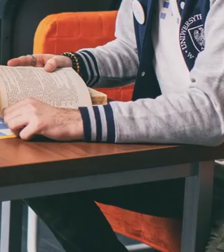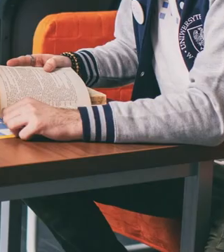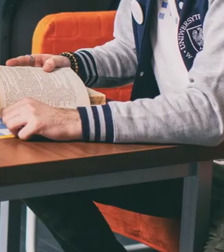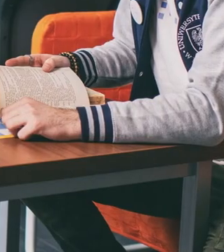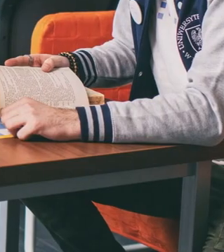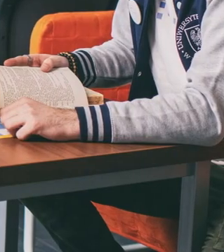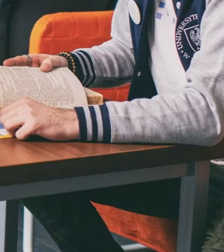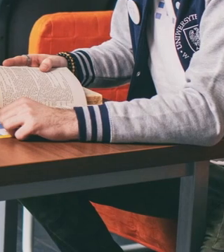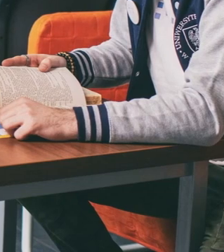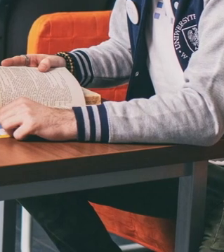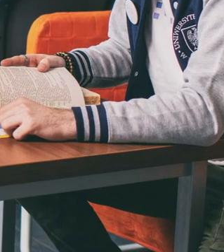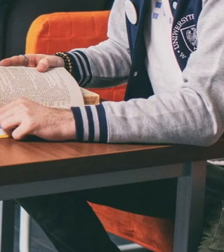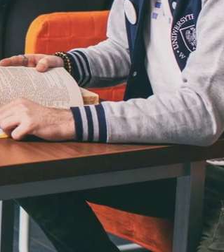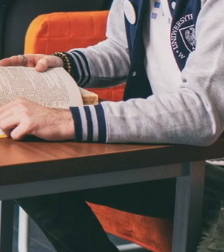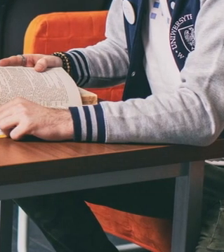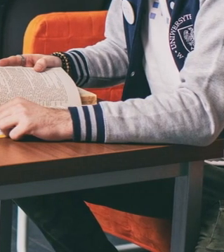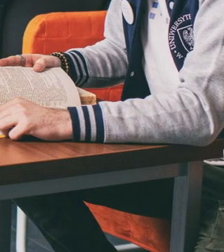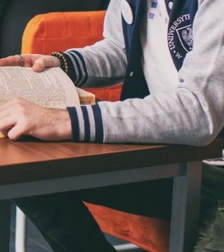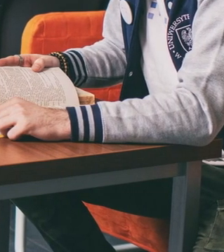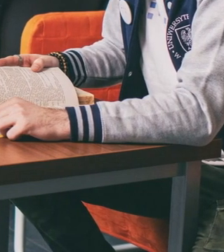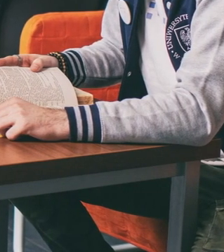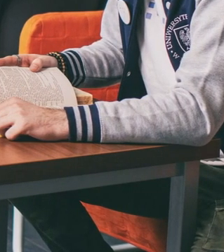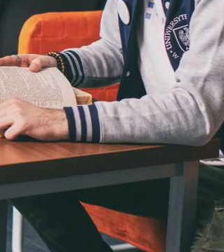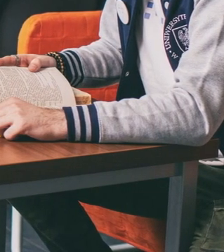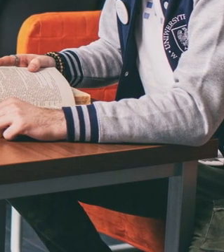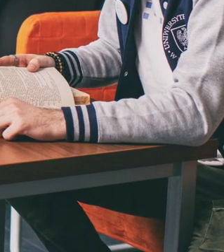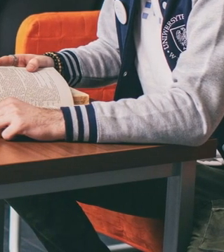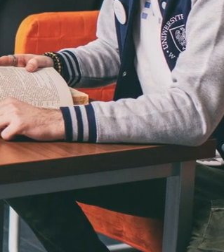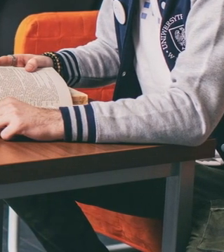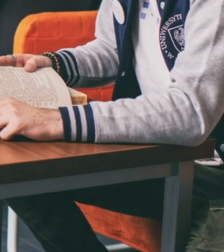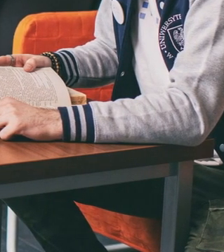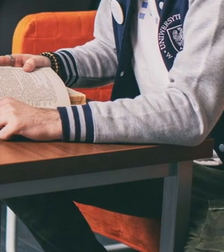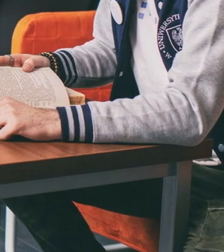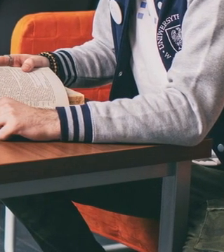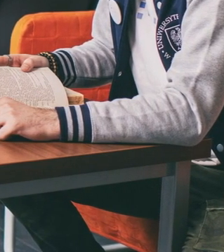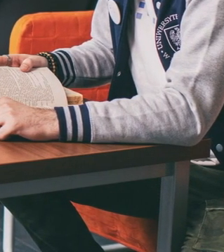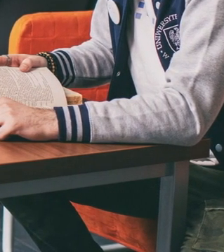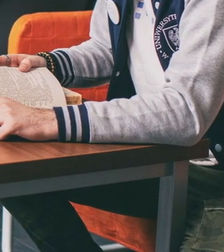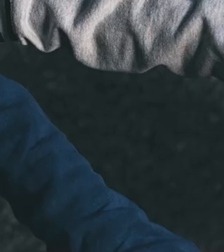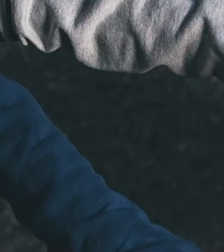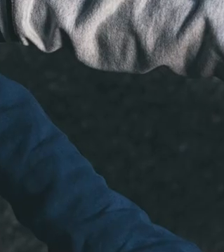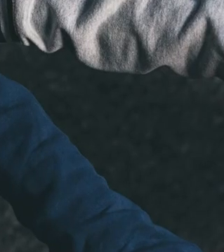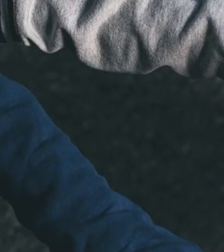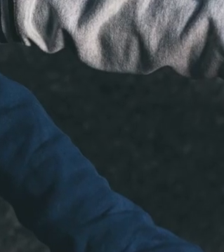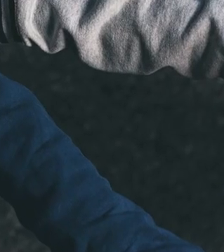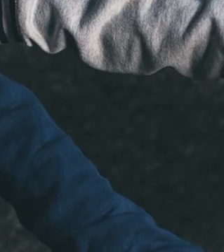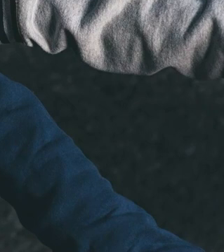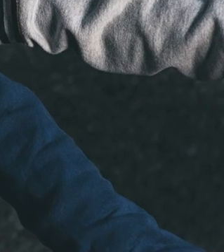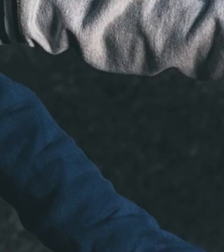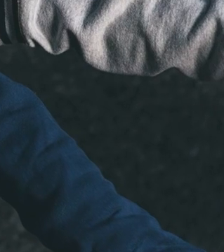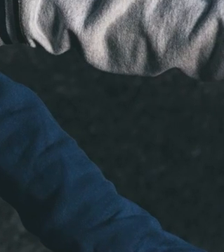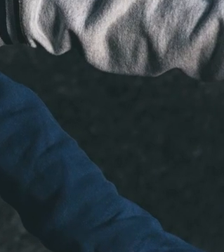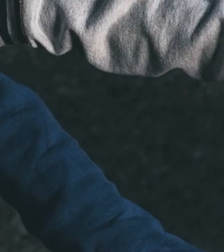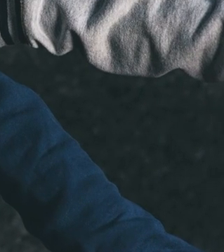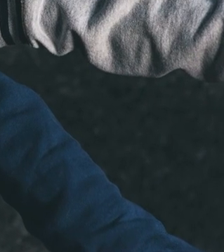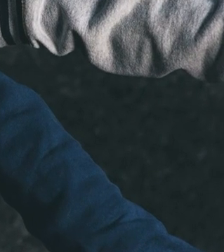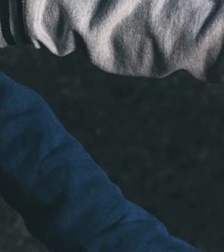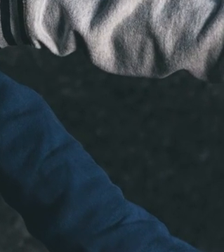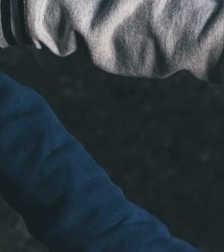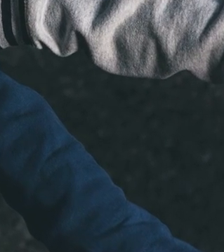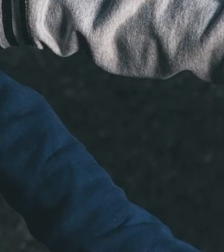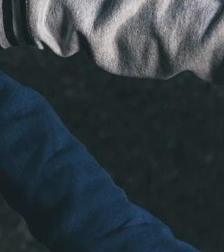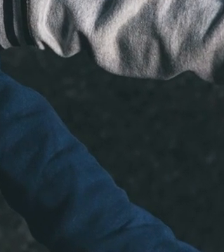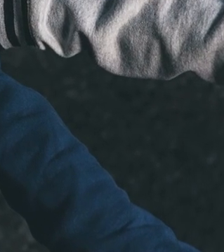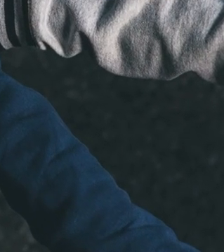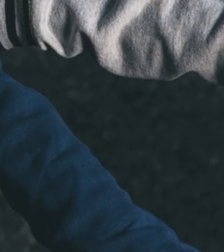to, że dla każdego wydziału staramy się targi przygotować pod kątem rzeczywiście danej branży, w której studenci będą poszukiwali pracy.